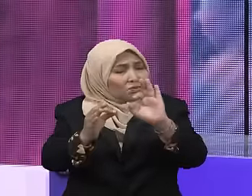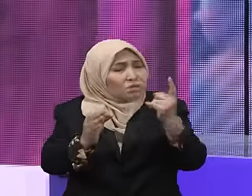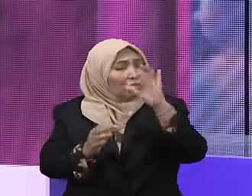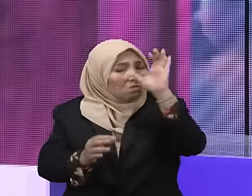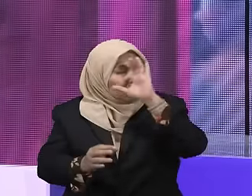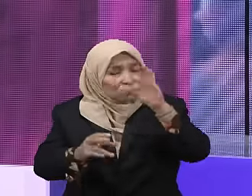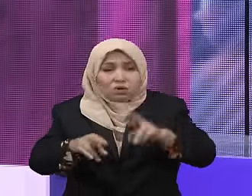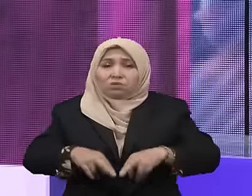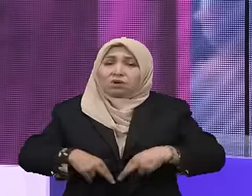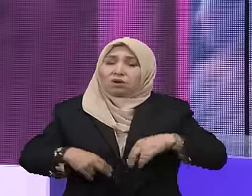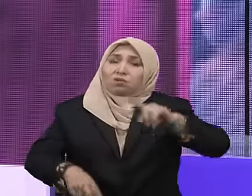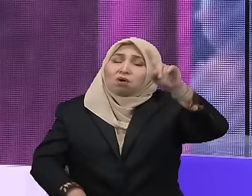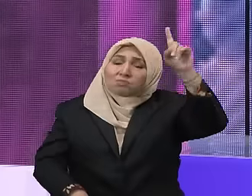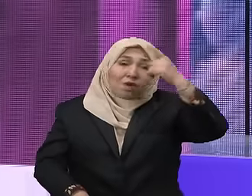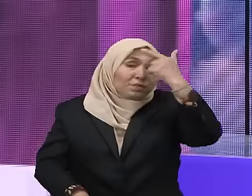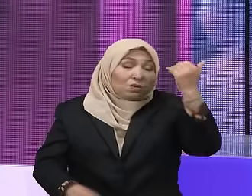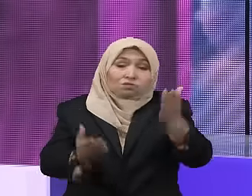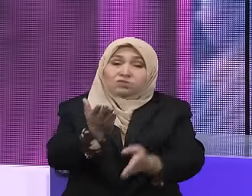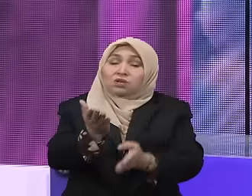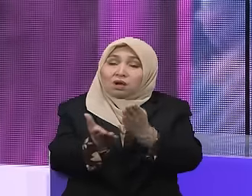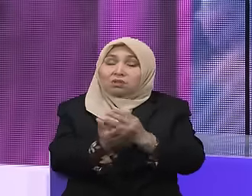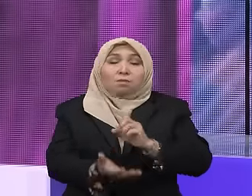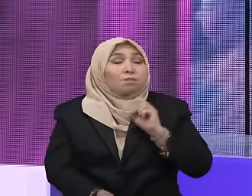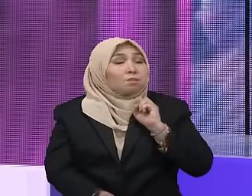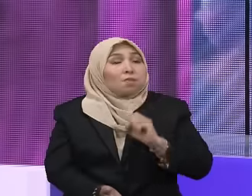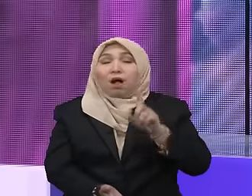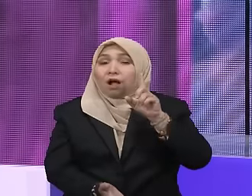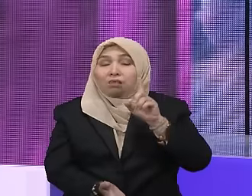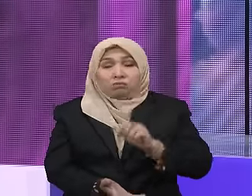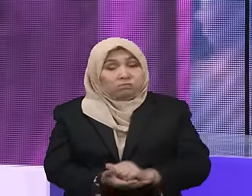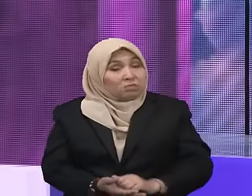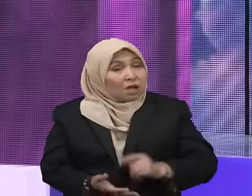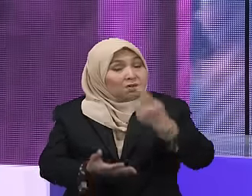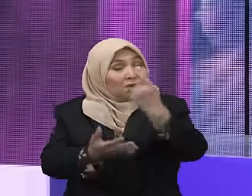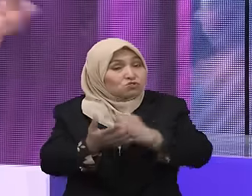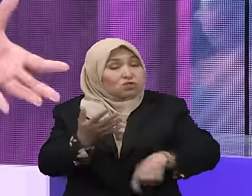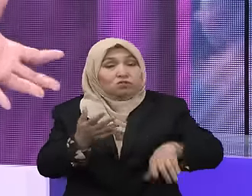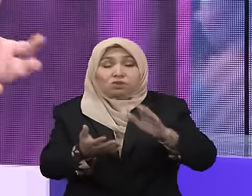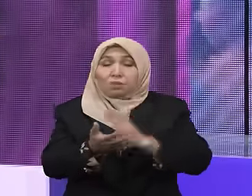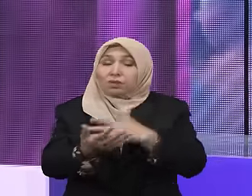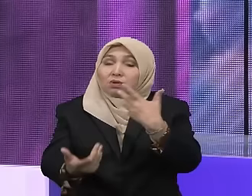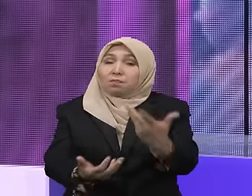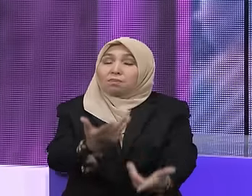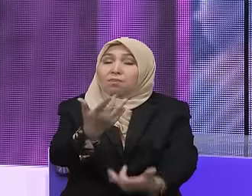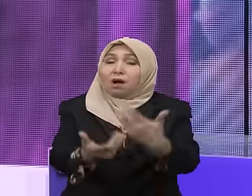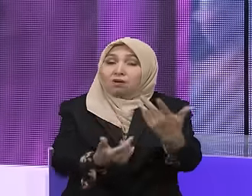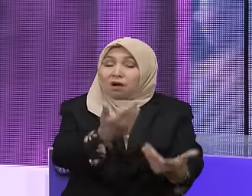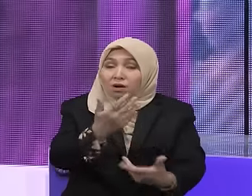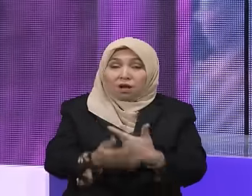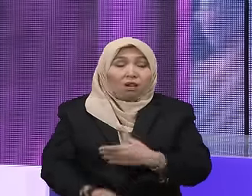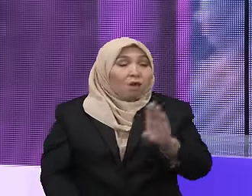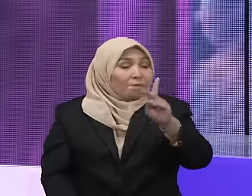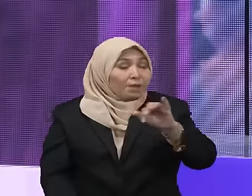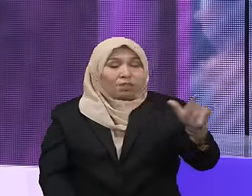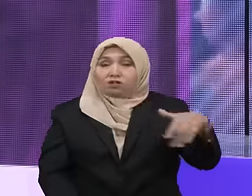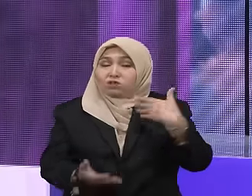mencari redha Allah, kerana hidayah ni mahal, harganya Ustaz. Ya? Kalau Nabi Ibrahim tu sampai kena bakar, Allah. Ya, kalau Bilal tu